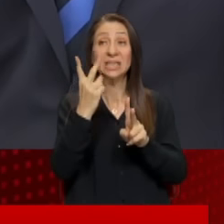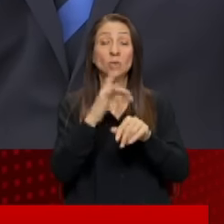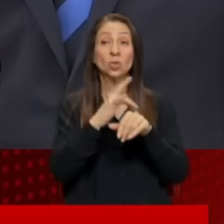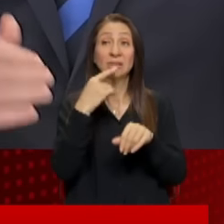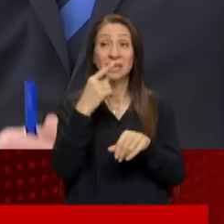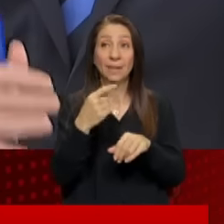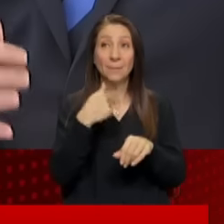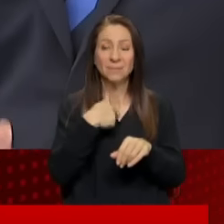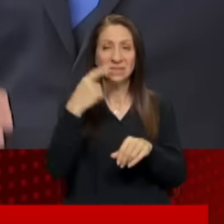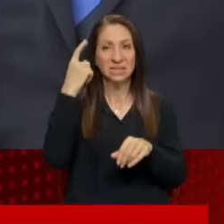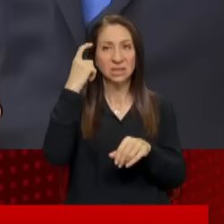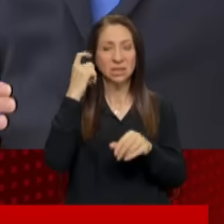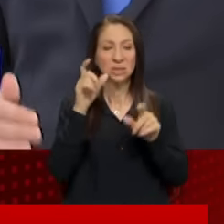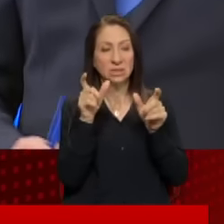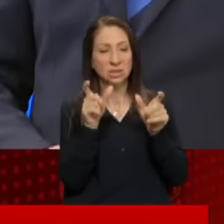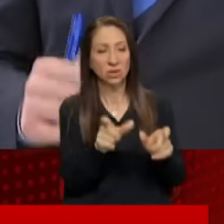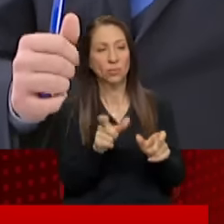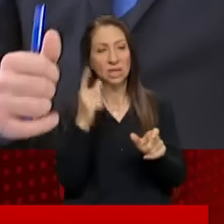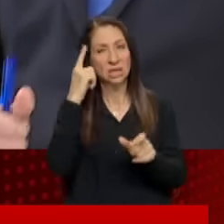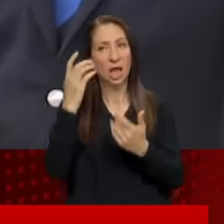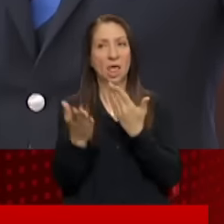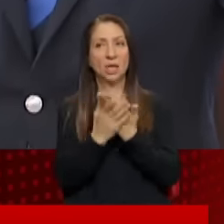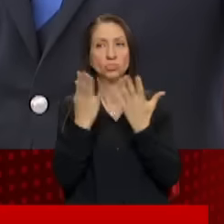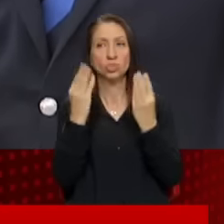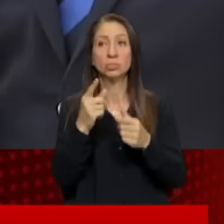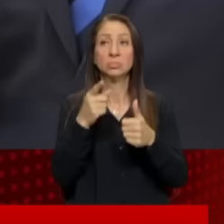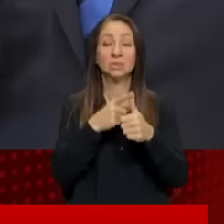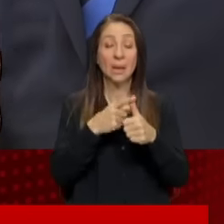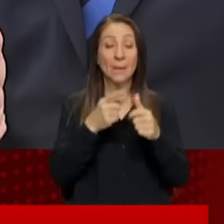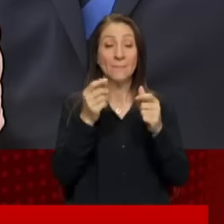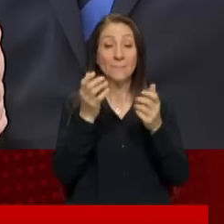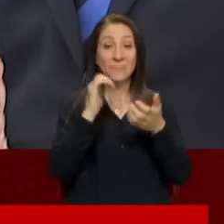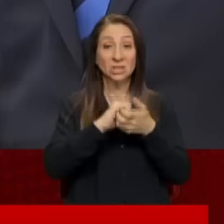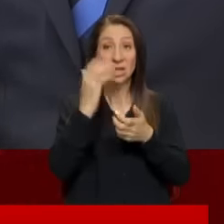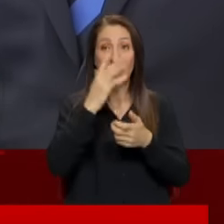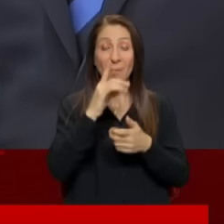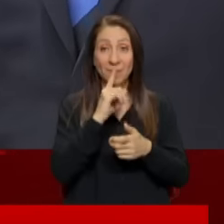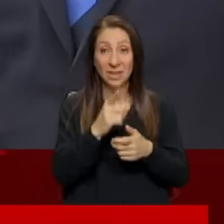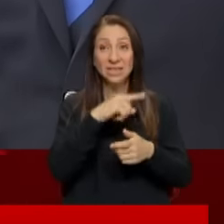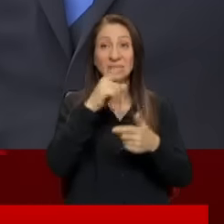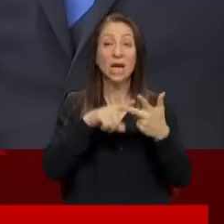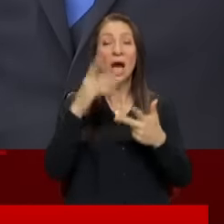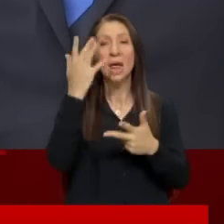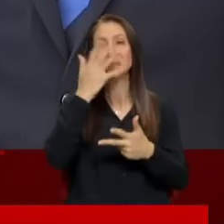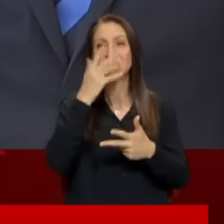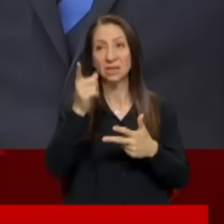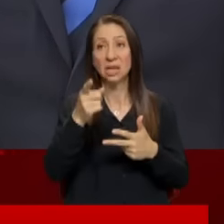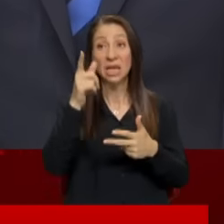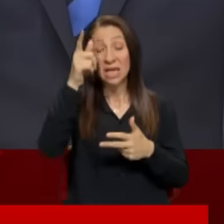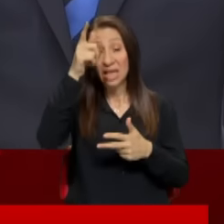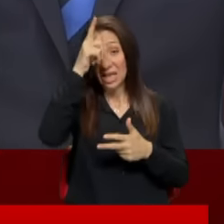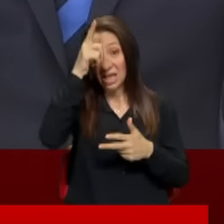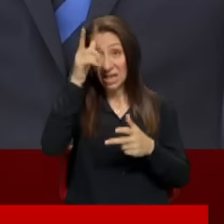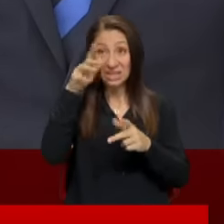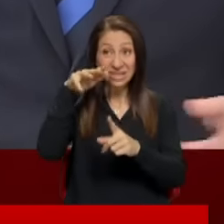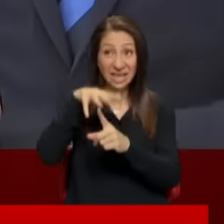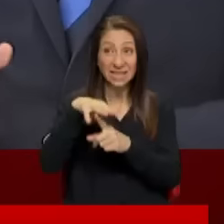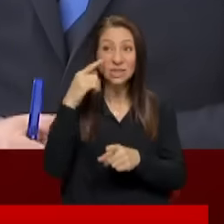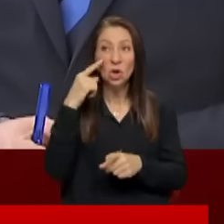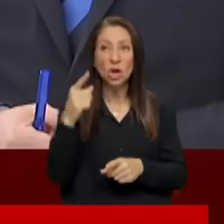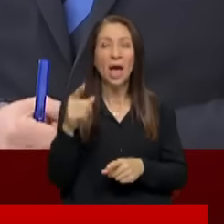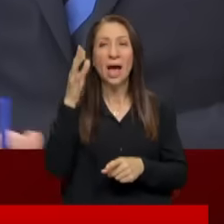dedi ki biz İsrail'in savunmasında İsrail'e yardımcı olduk. Biri Birleşik Arap Emirlikleri, diğeri Suudi Arabistan. İran'ın saldırısına karşı